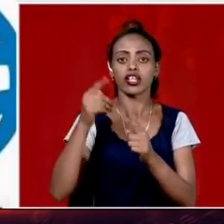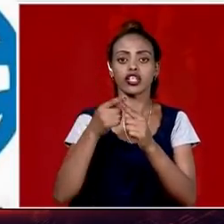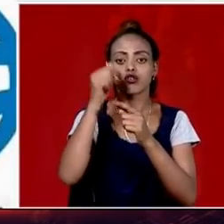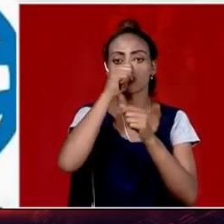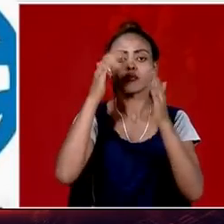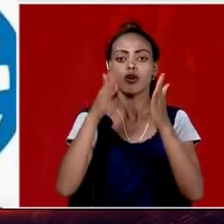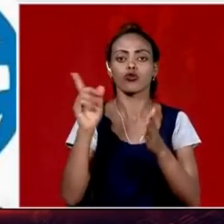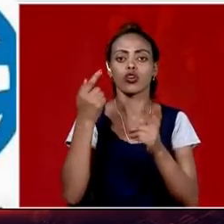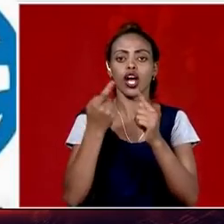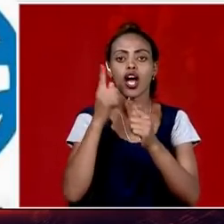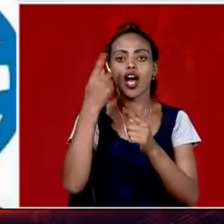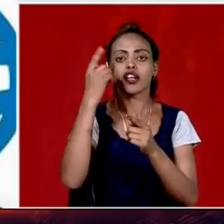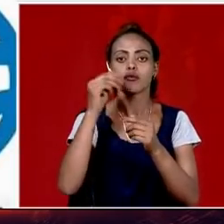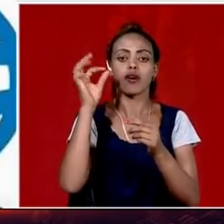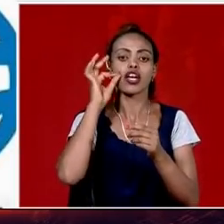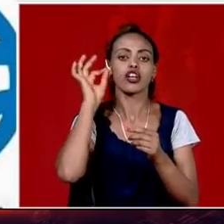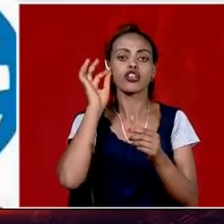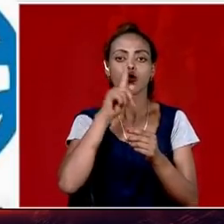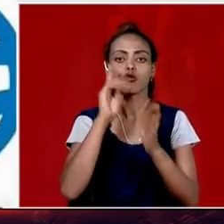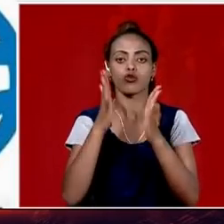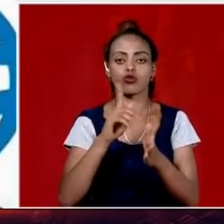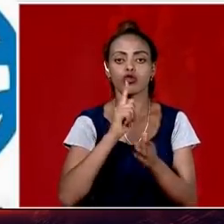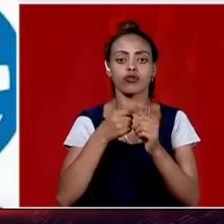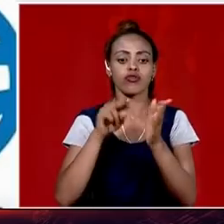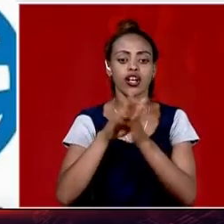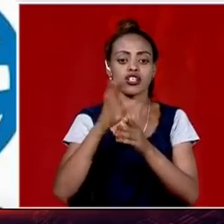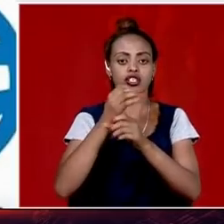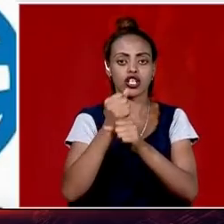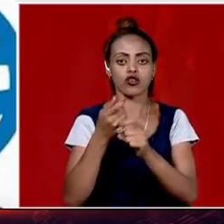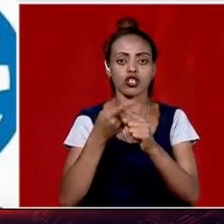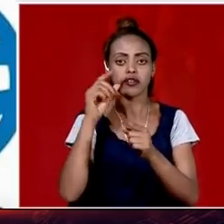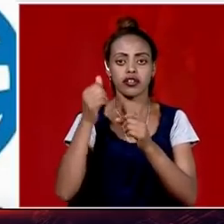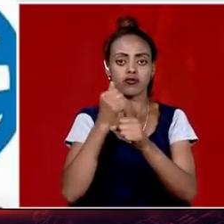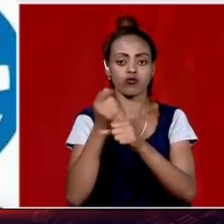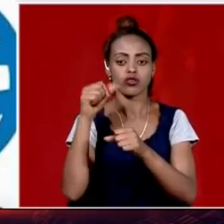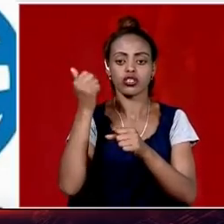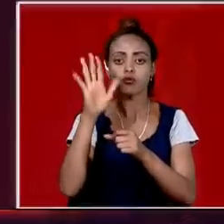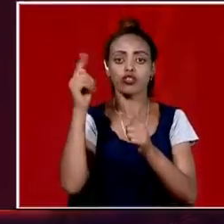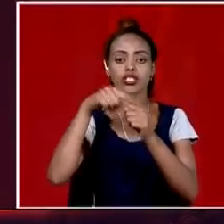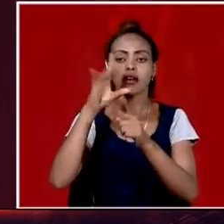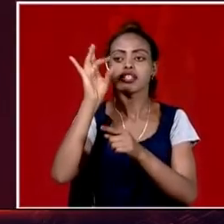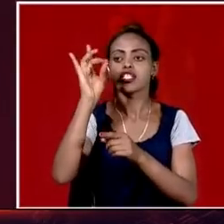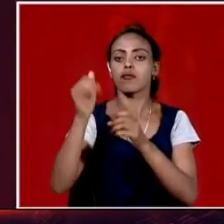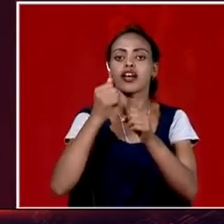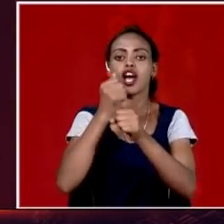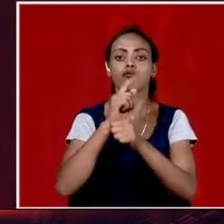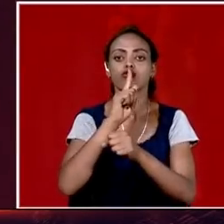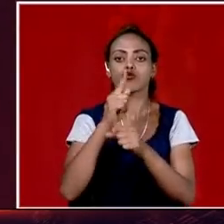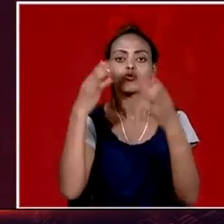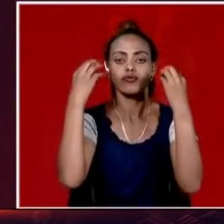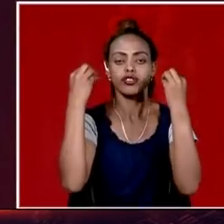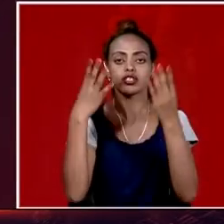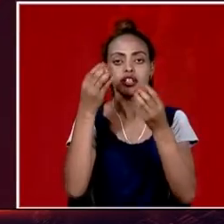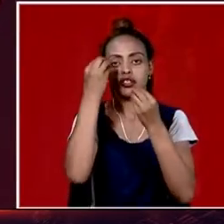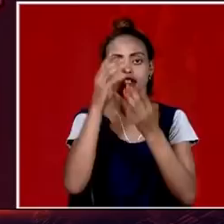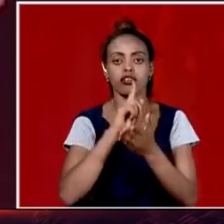يتبيع وان تغنو حدد ما هندو يتبايلو بات فيروس تتحسبات عربي أمكاب عصرت حموش تكساب سبانيا مخانو مزقالس من استرد عنا دكتور